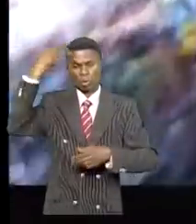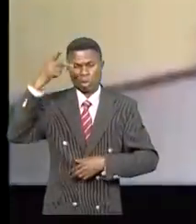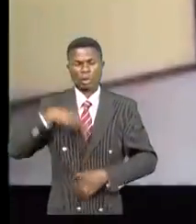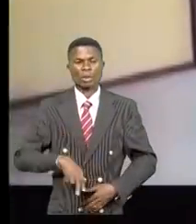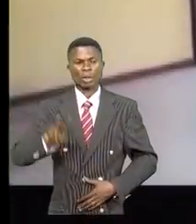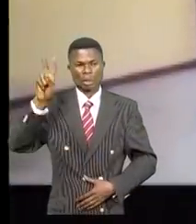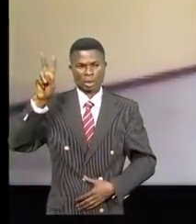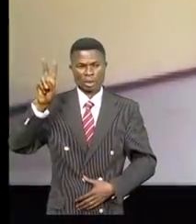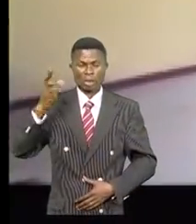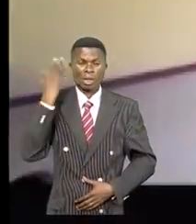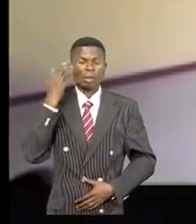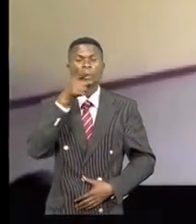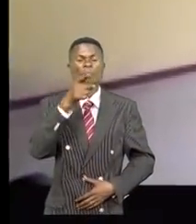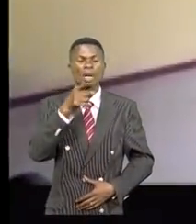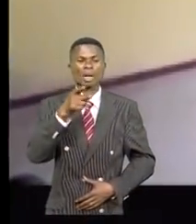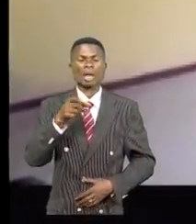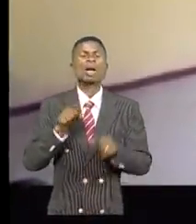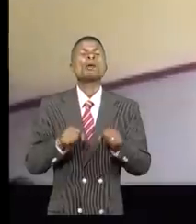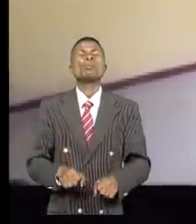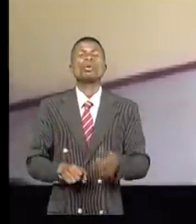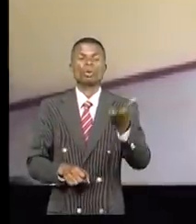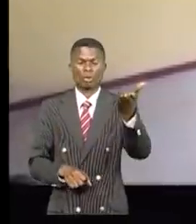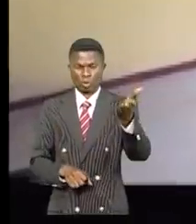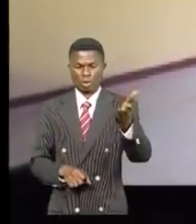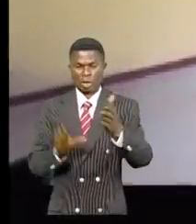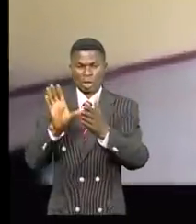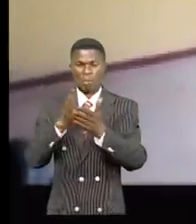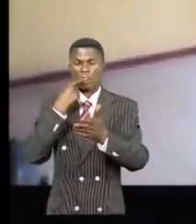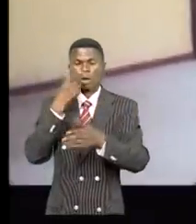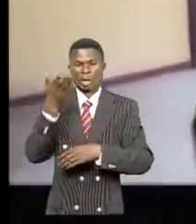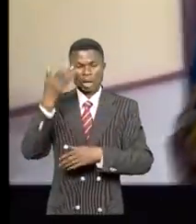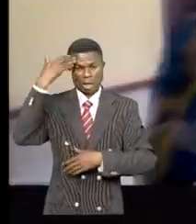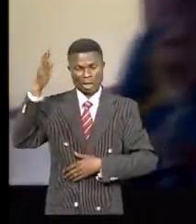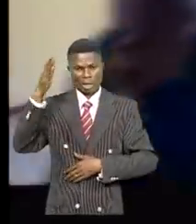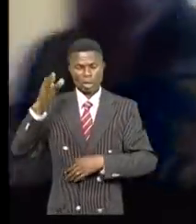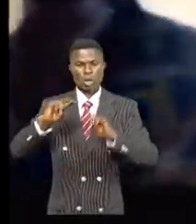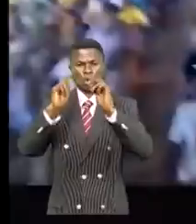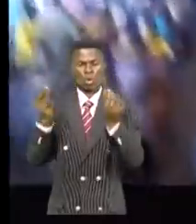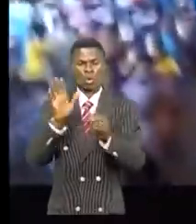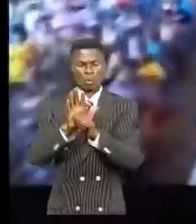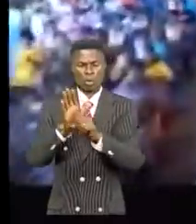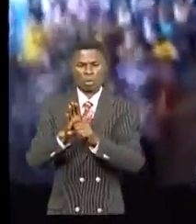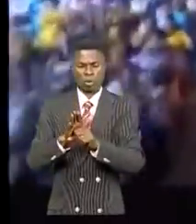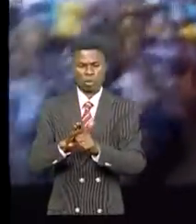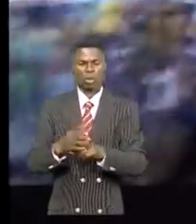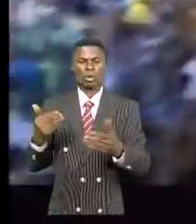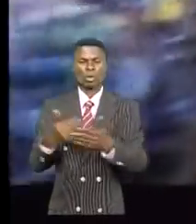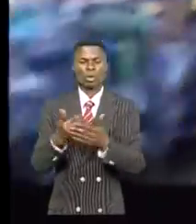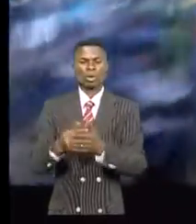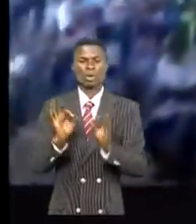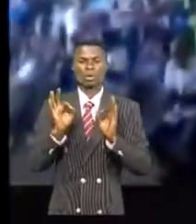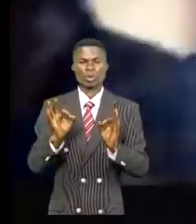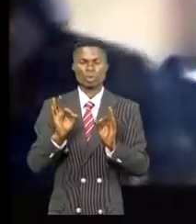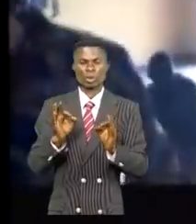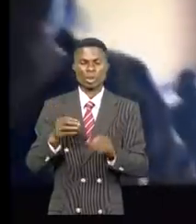Ce fut l'une des dernières interventions de José-Philippe Boufengué dans son Équateur devant un parterre de membres de la nouvelle génération Tshisekedi,